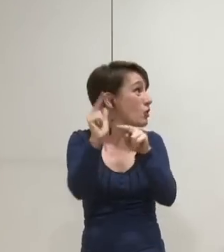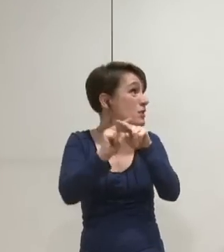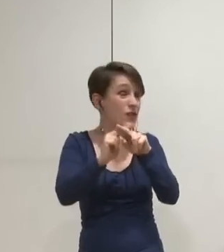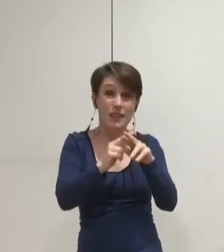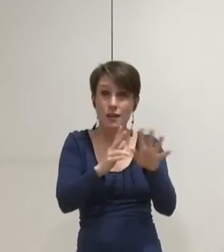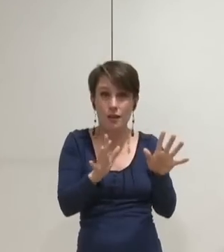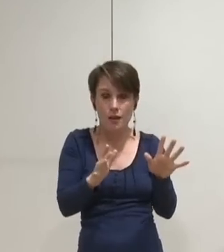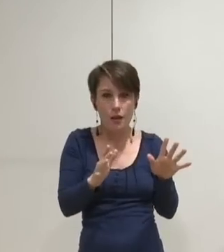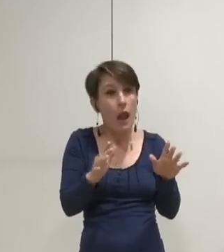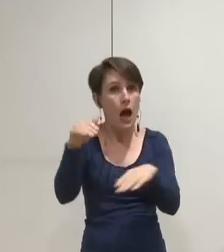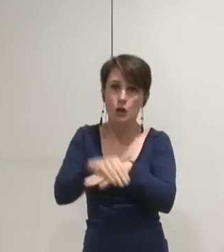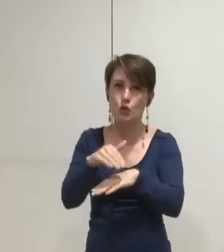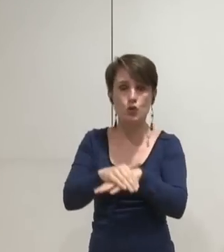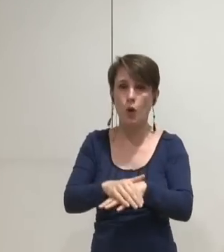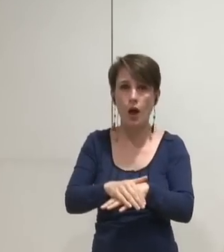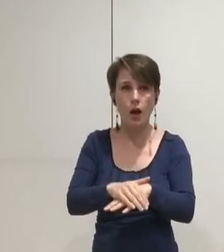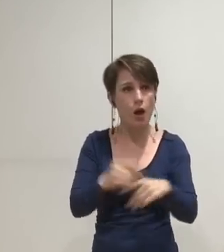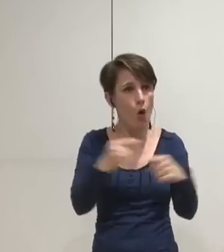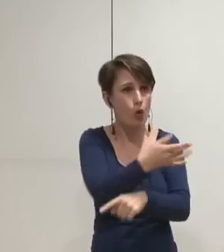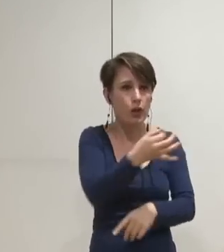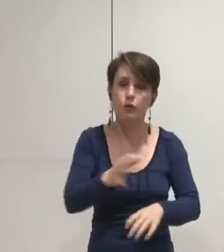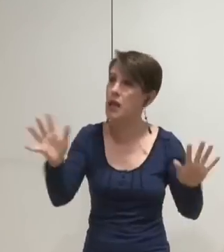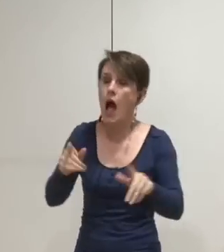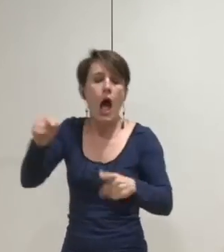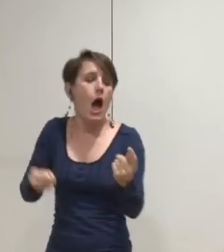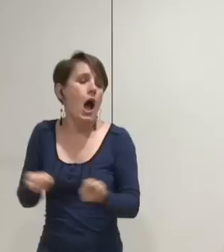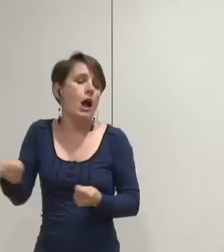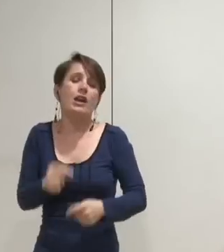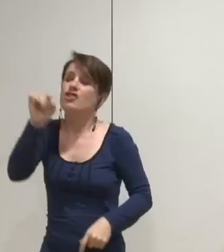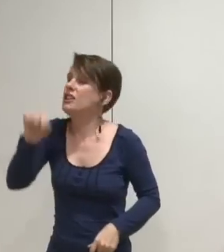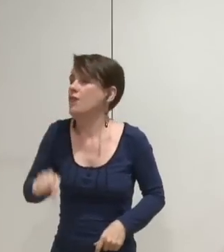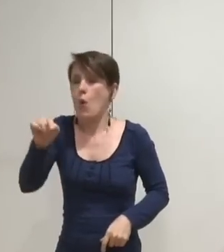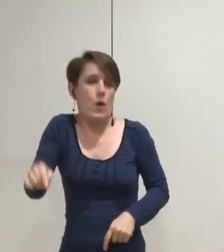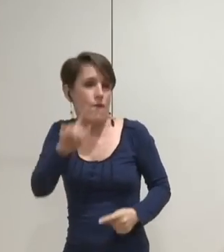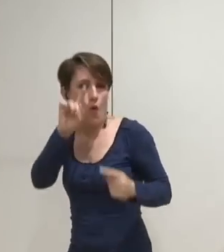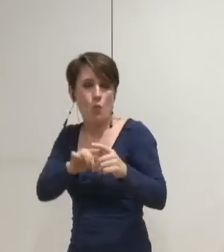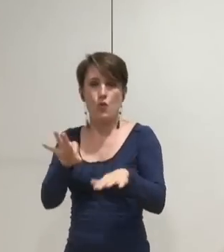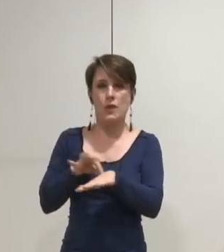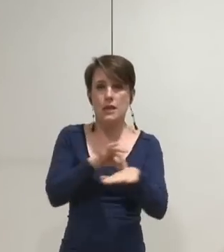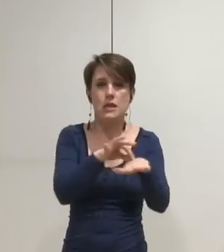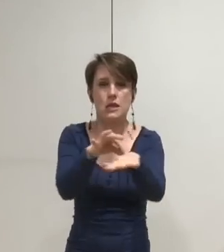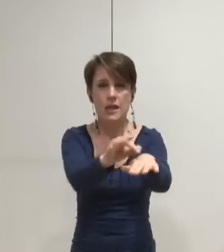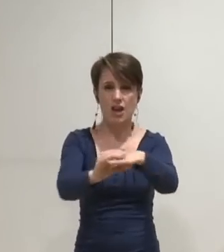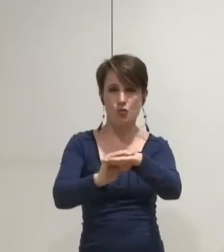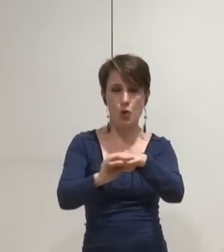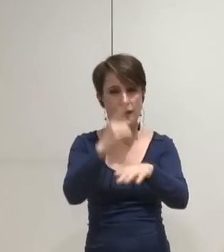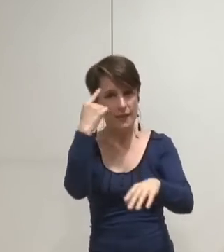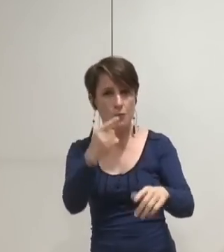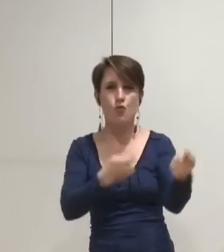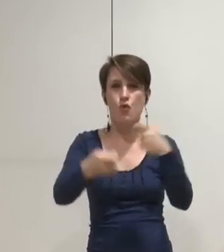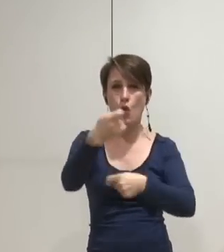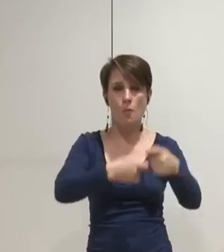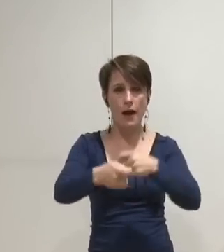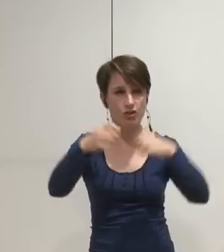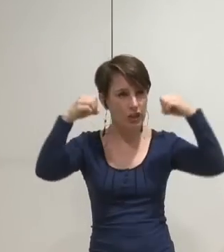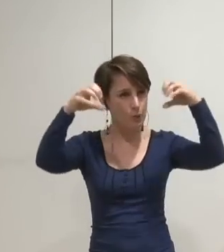utilité ce soir elle est indispensable pour assurer le guidage politique de l'exécution de ce marché il y a là